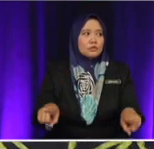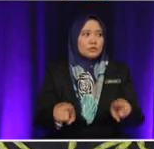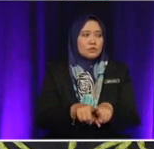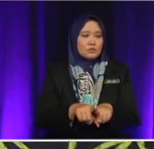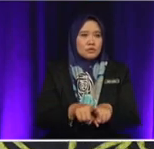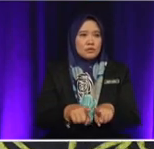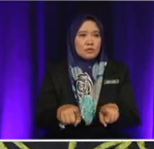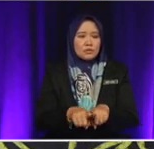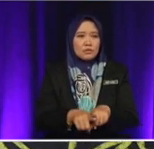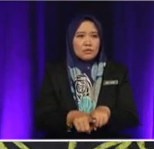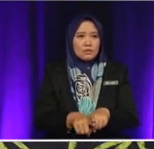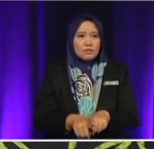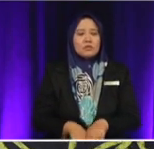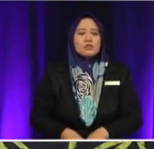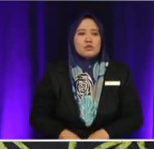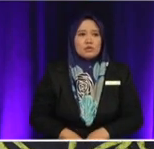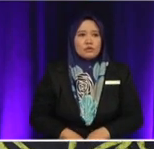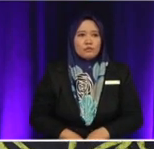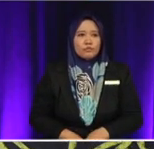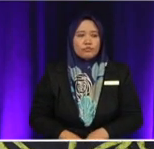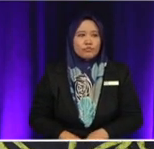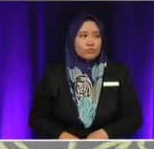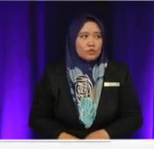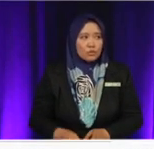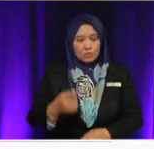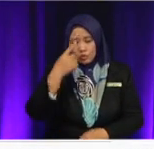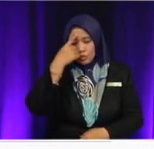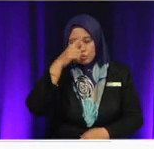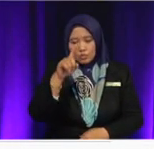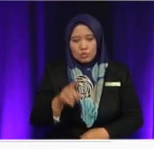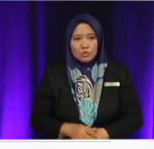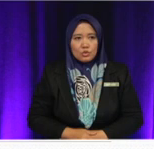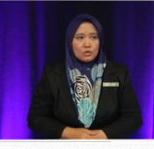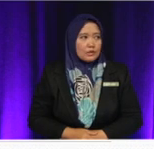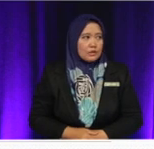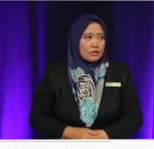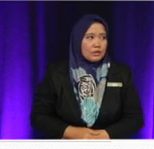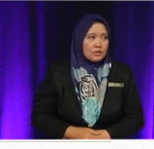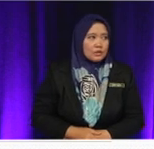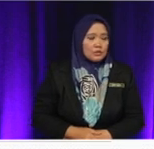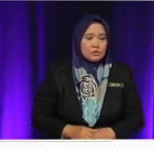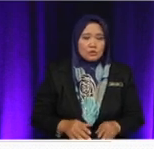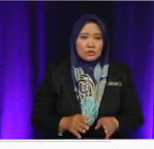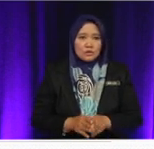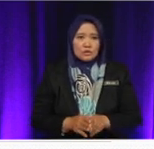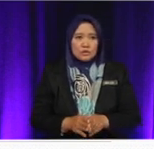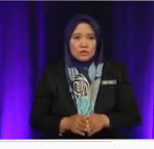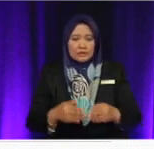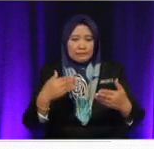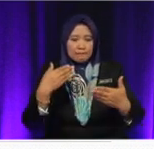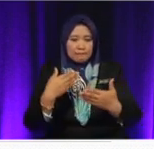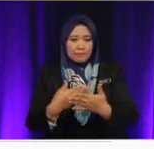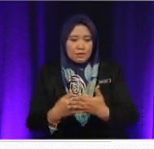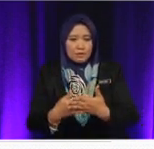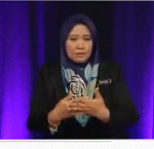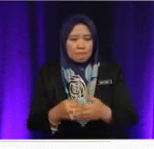tu, kemahiran runding cara ini juga dia untuk mengatasi jurang yang ada perbezaan yang wujud dalam syarat-syarat